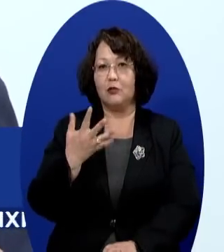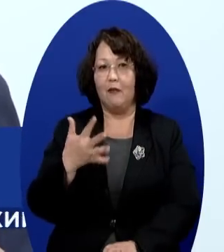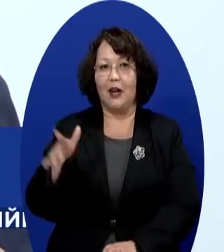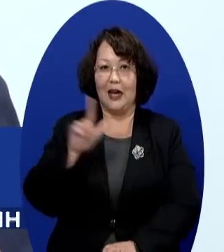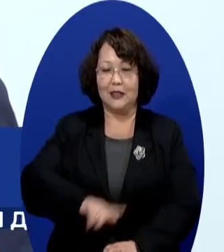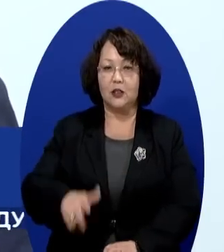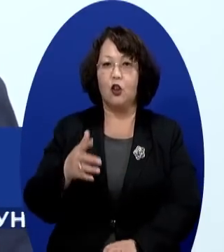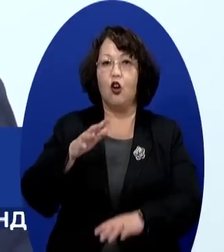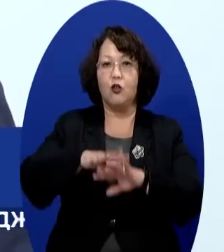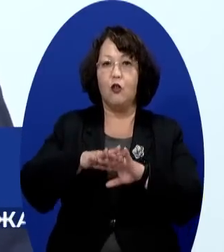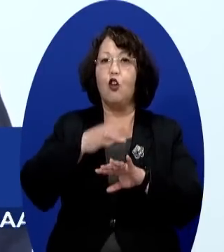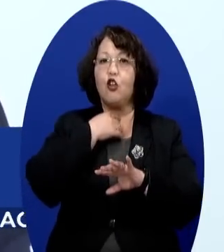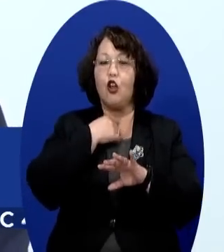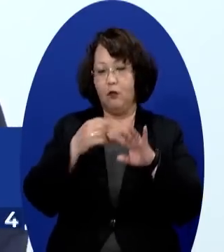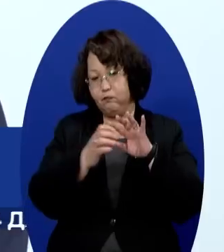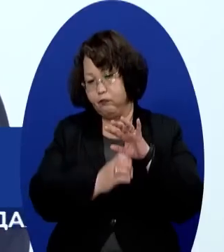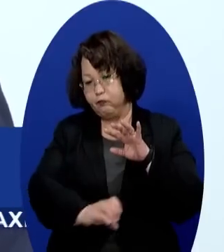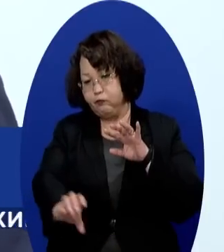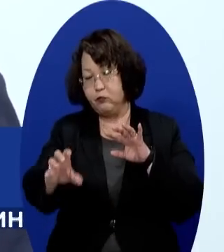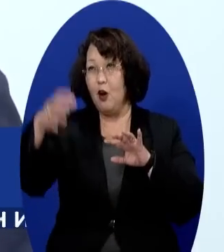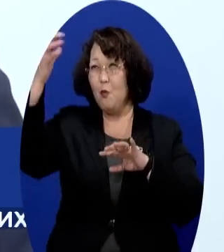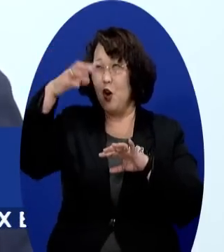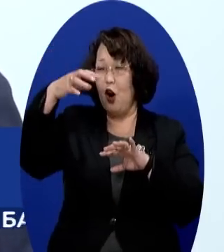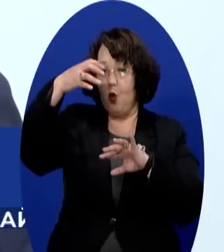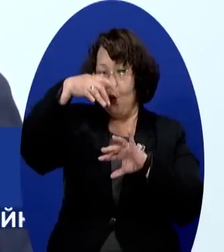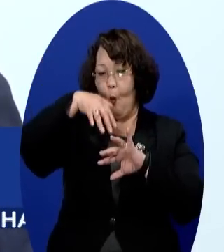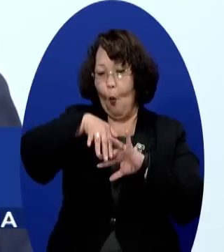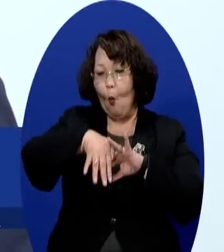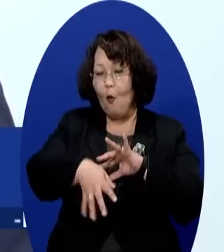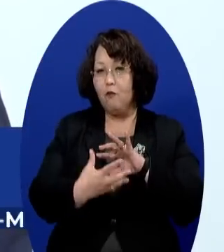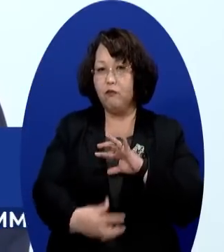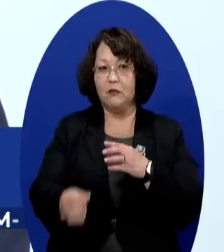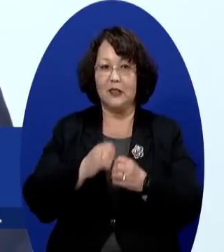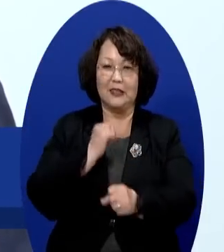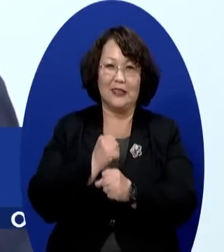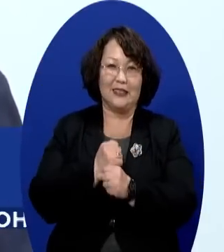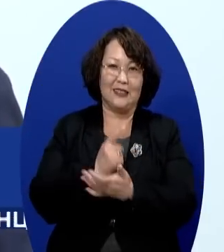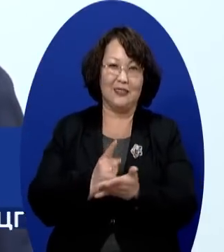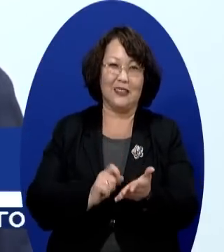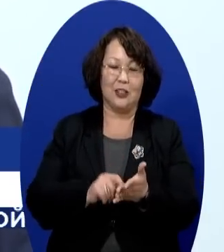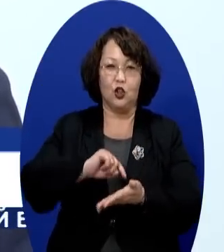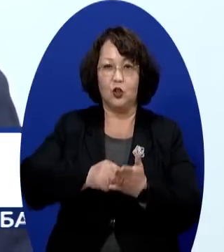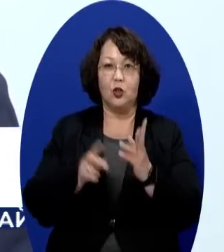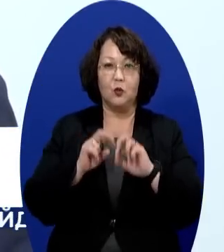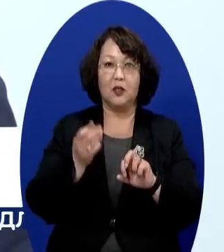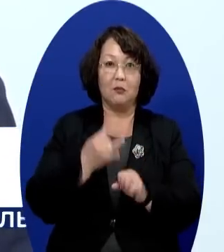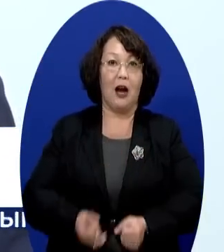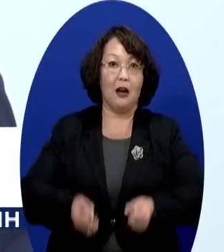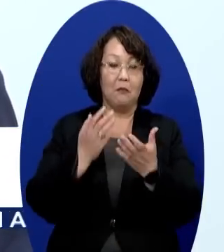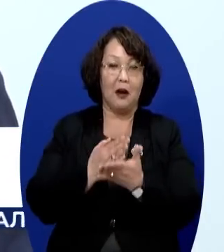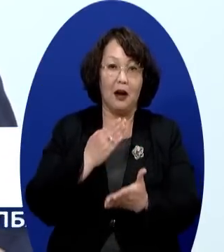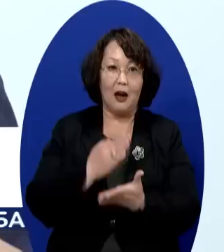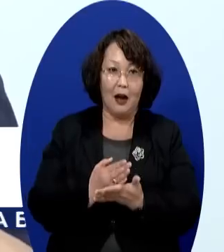ус зайлуулах шугам сүлжээ хийх шаардлагатай байна гэдэг ийм тооцоо судалгаа гарсан юм лээ. За үүнээс